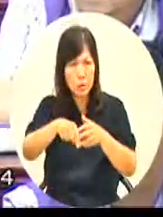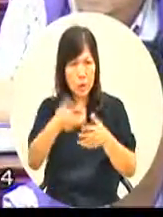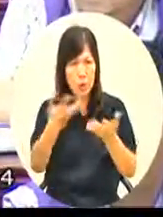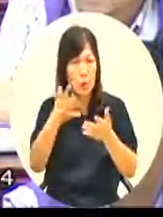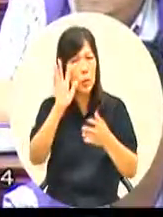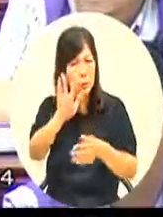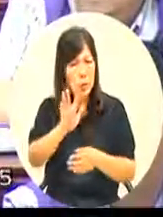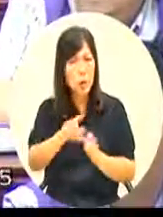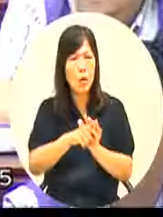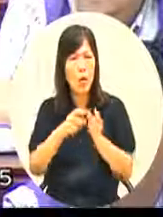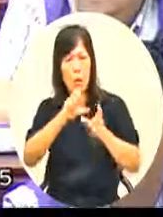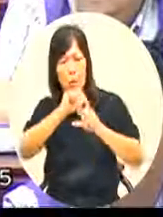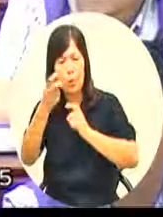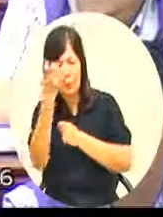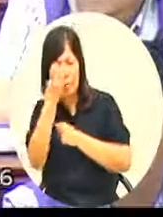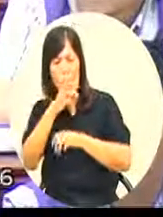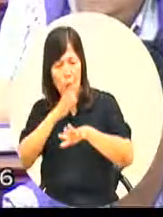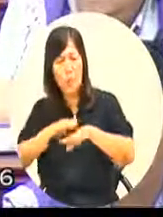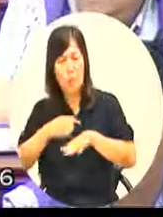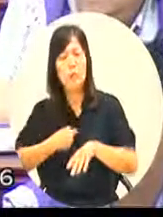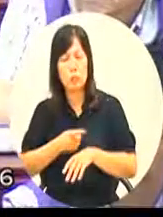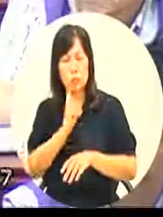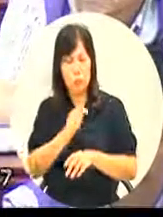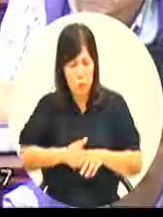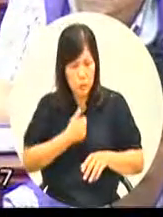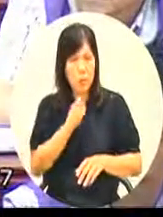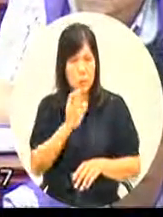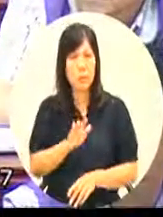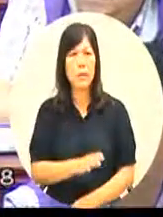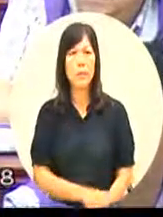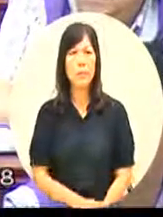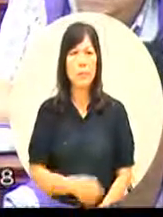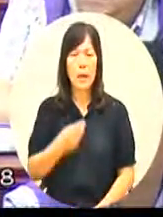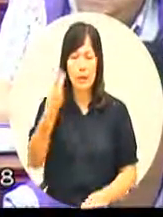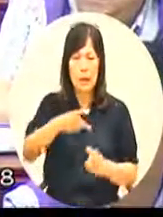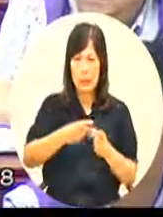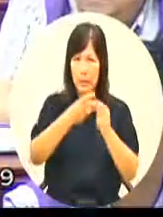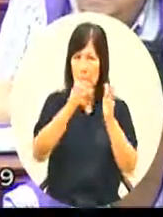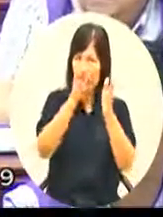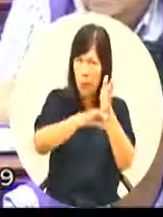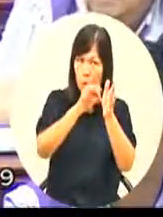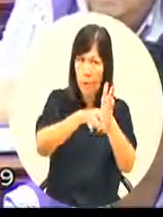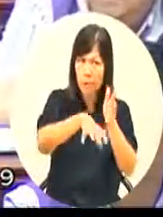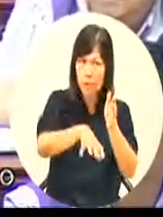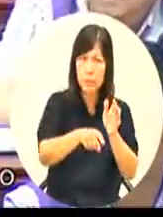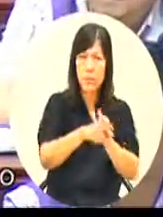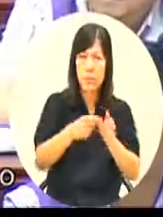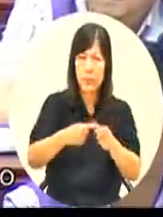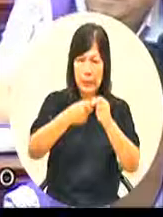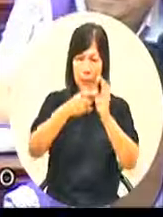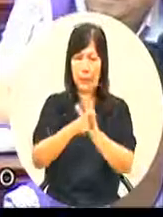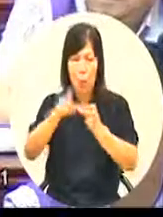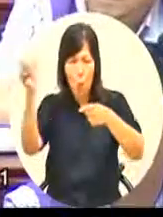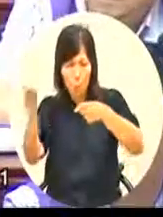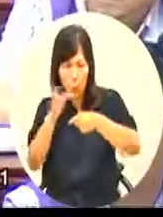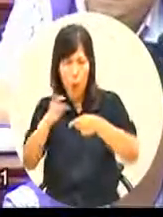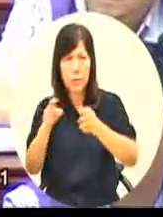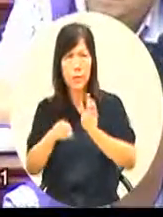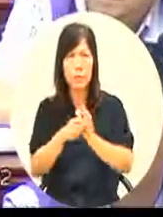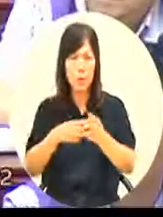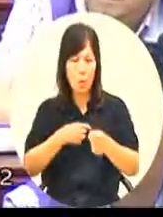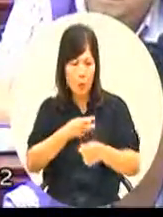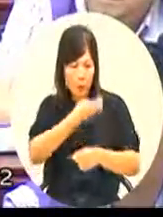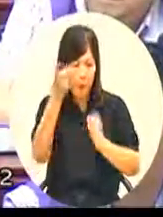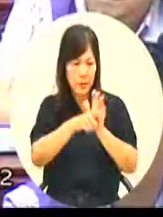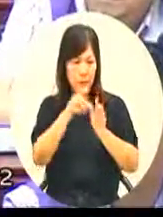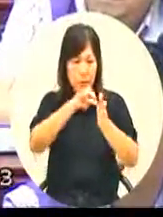题？这个部分我们要去检讨一下。说真的，那第二个谈到这个篮球场哦，确实哦，那一天我第一次台风去了以后，发现第一个篮球